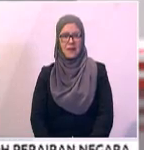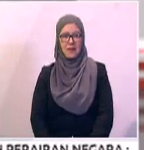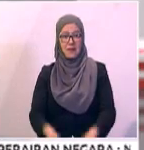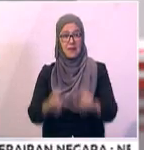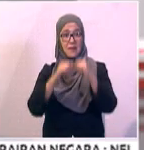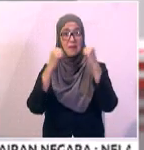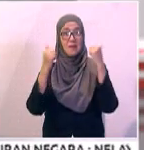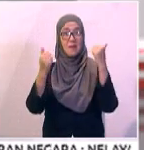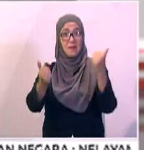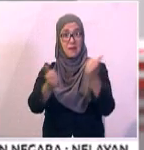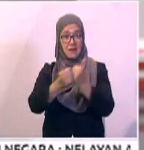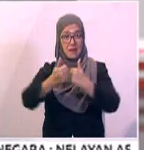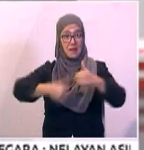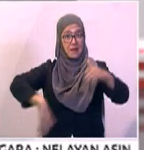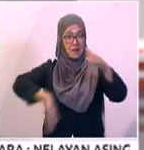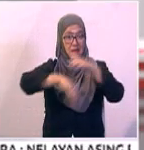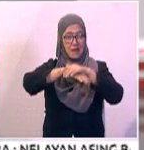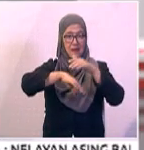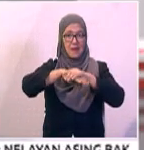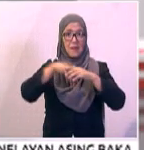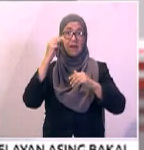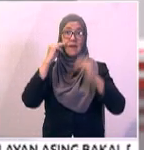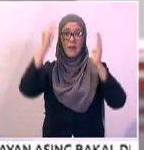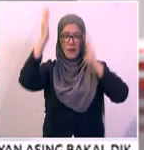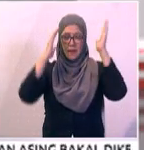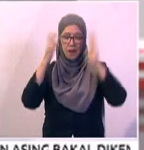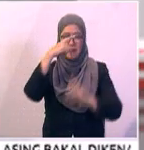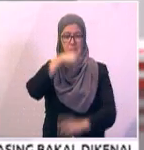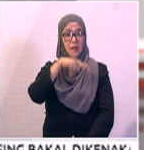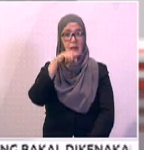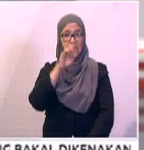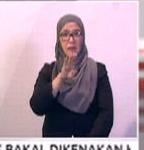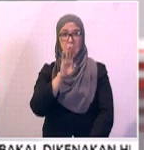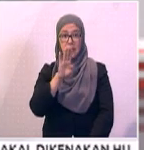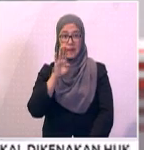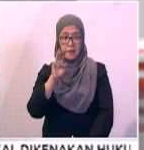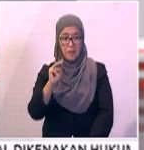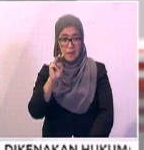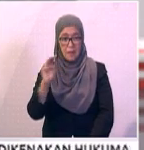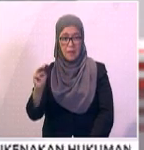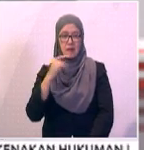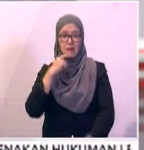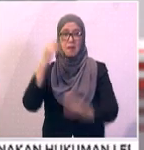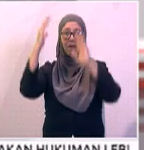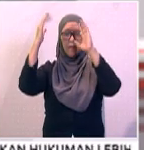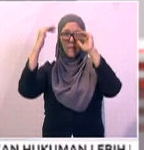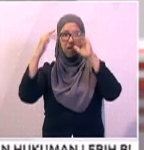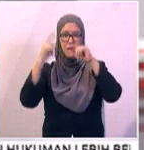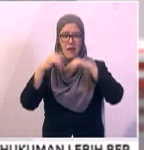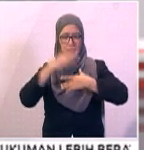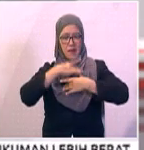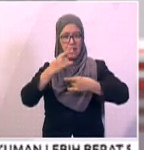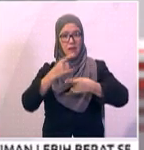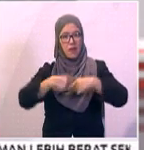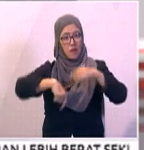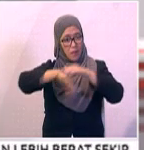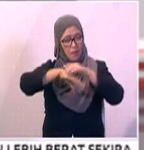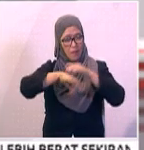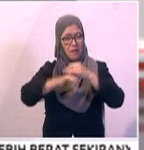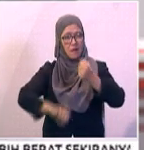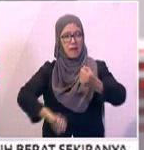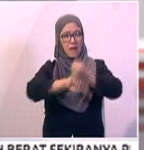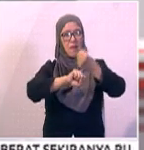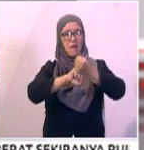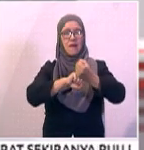Persatuan Bola Sepak Melayu Malaysia PBMM mengharapkan peminat bola sepak tanah air memberi sokongan dengan menyaksikan setiap perlawanan